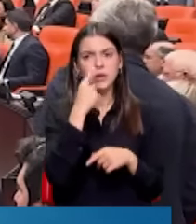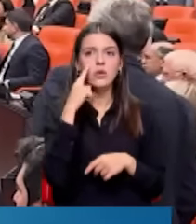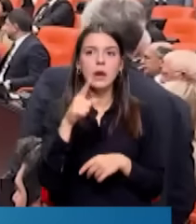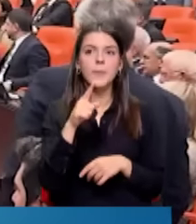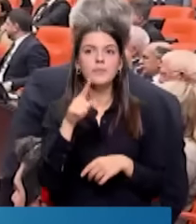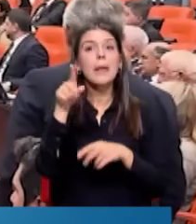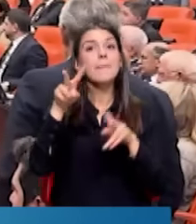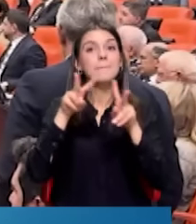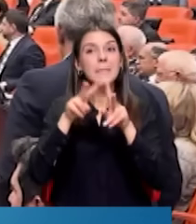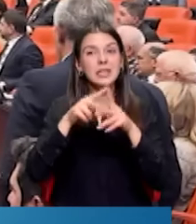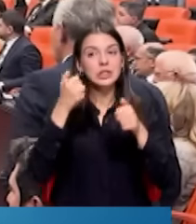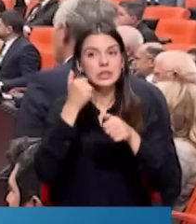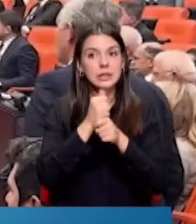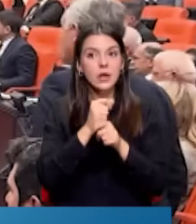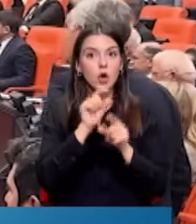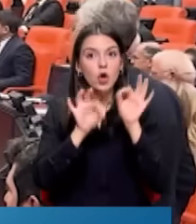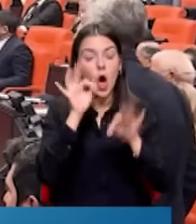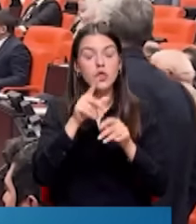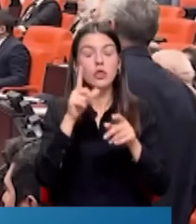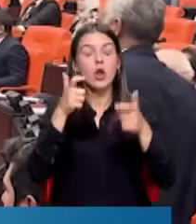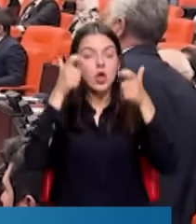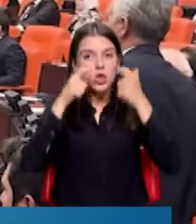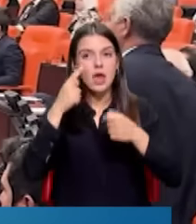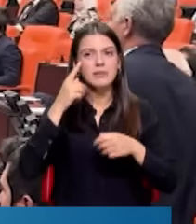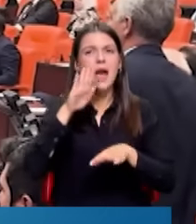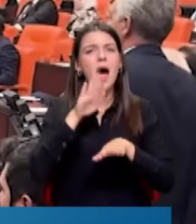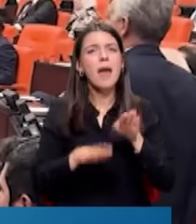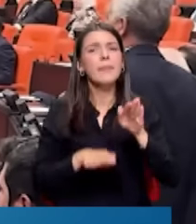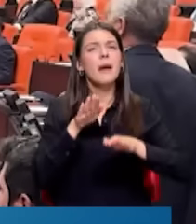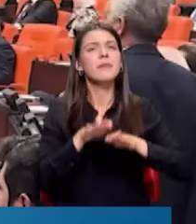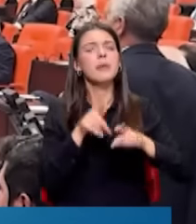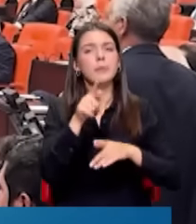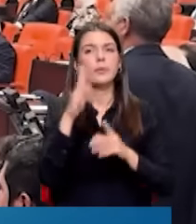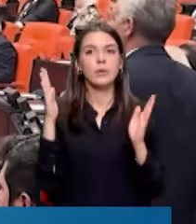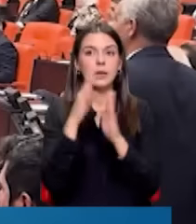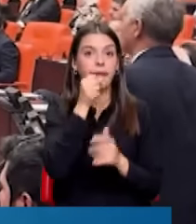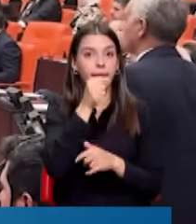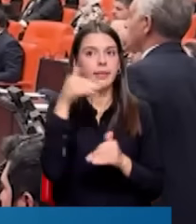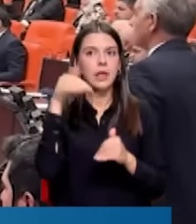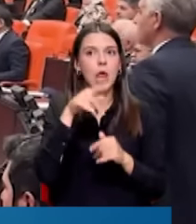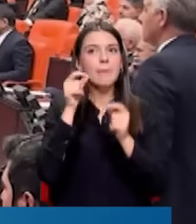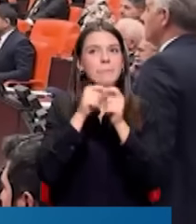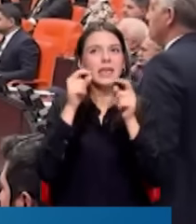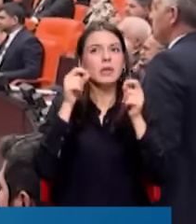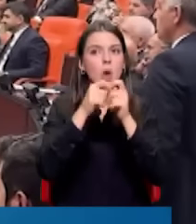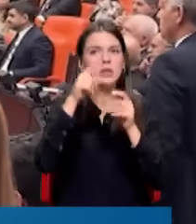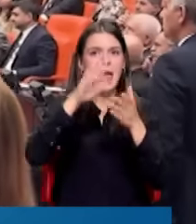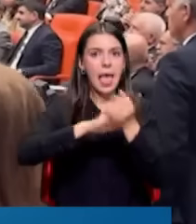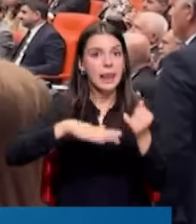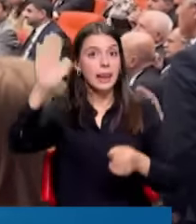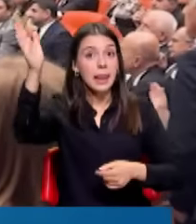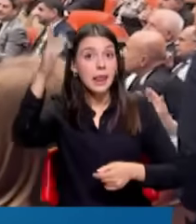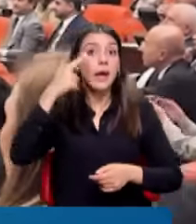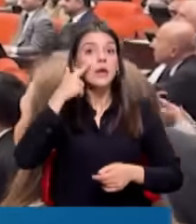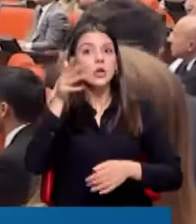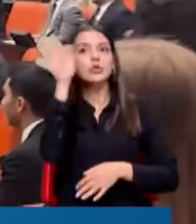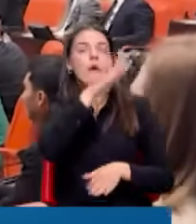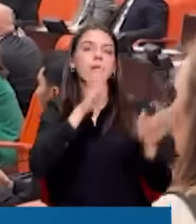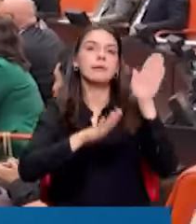Alpay Özalan AK Parti sıralarının yanında ayakta. Adım adım kürsüye yaklaşıyor. Bekir Bozdağ'a bakıyor. Önce el işareti, sonra